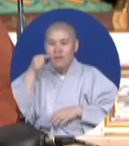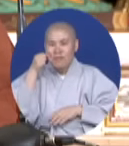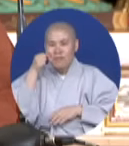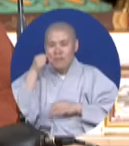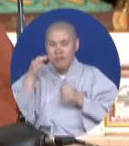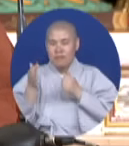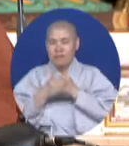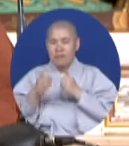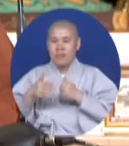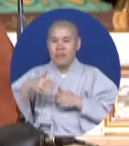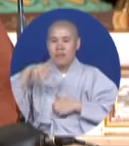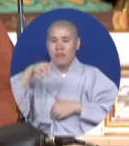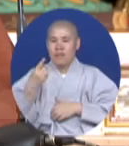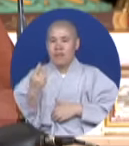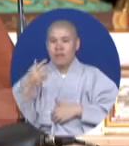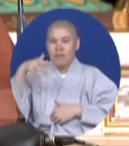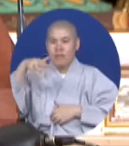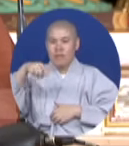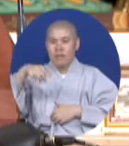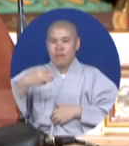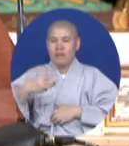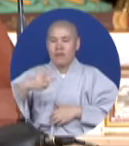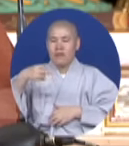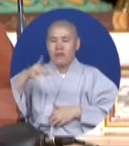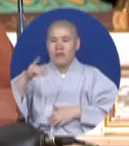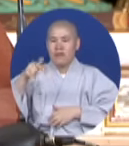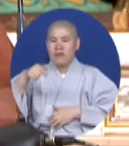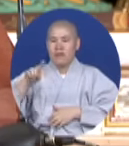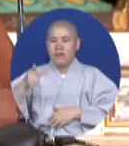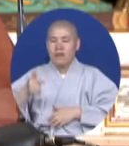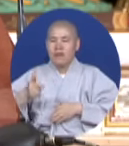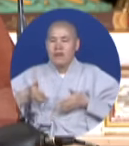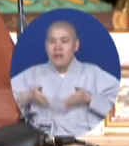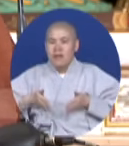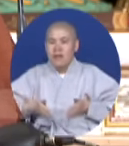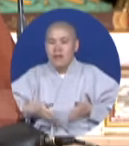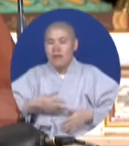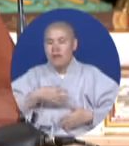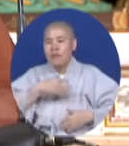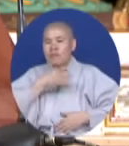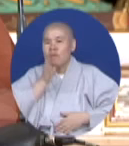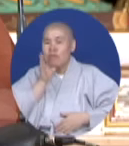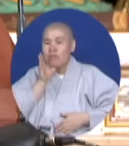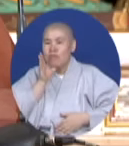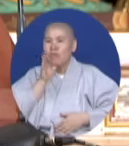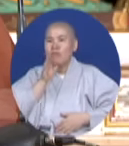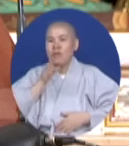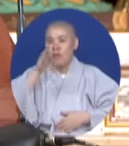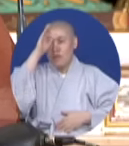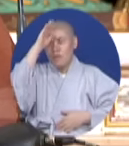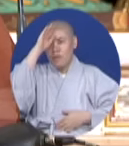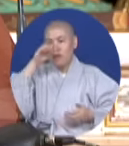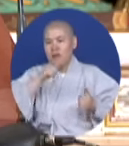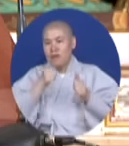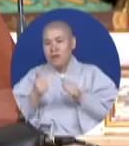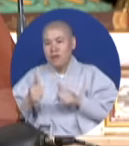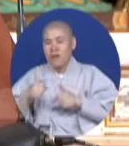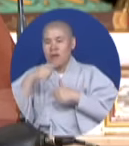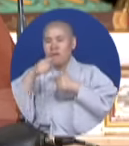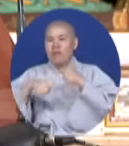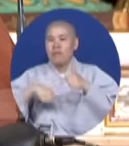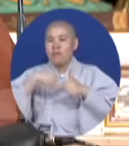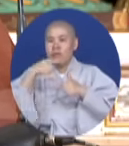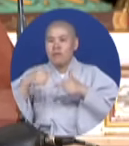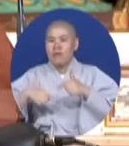그래서 초출세간 생사료라 생로병상의 윤회를 다 벗어났다. 그래서 그